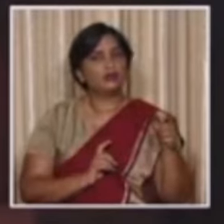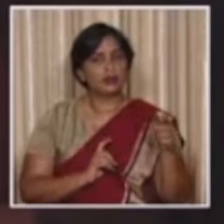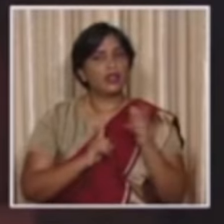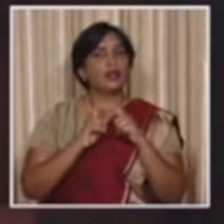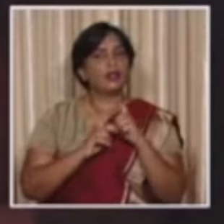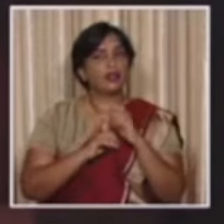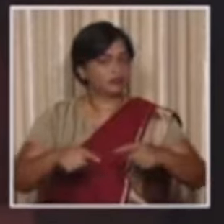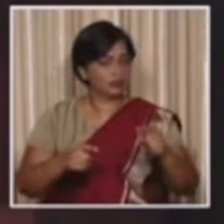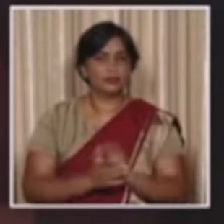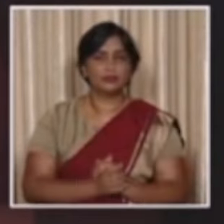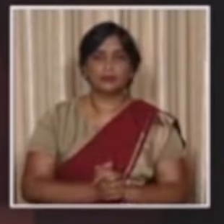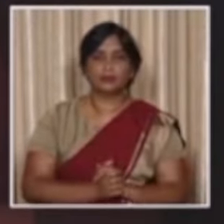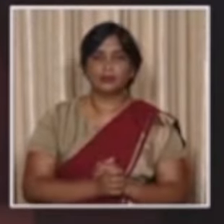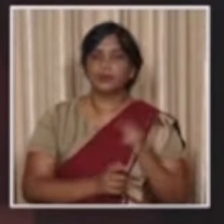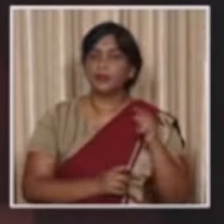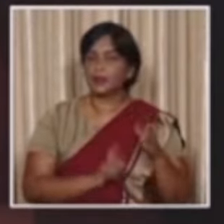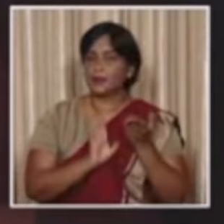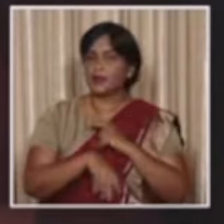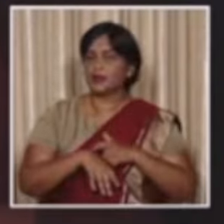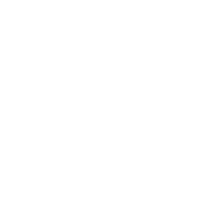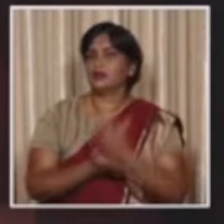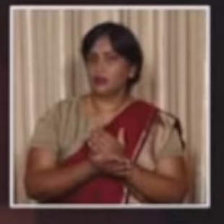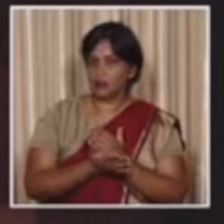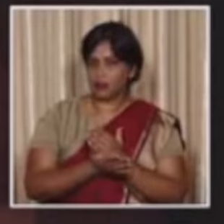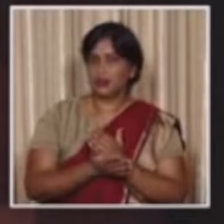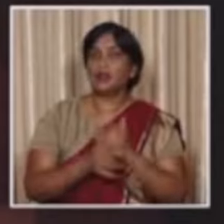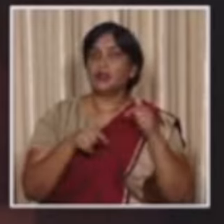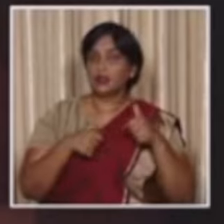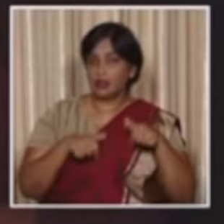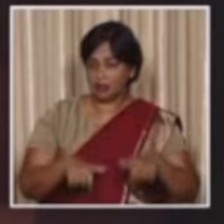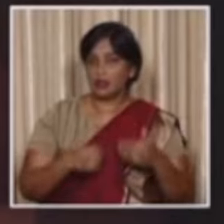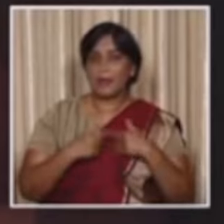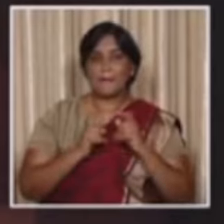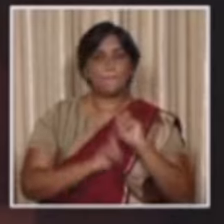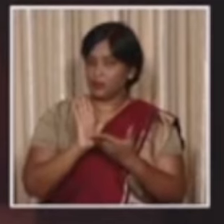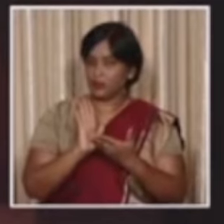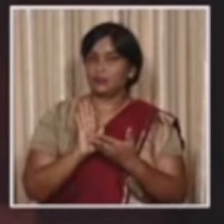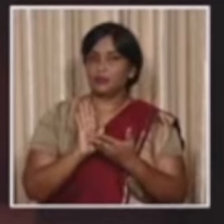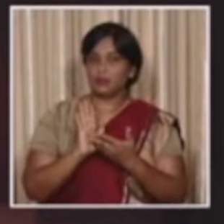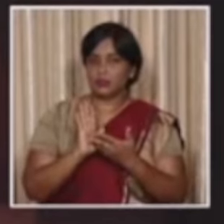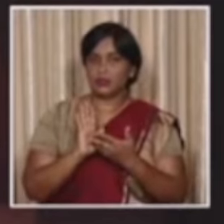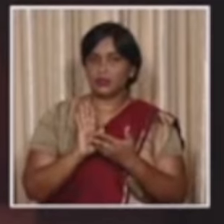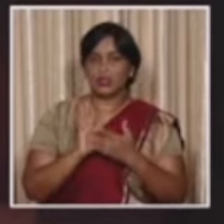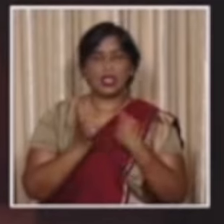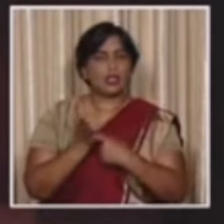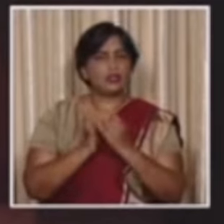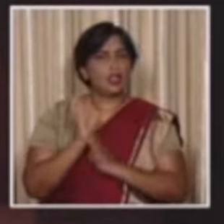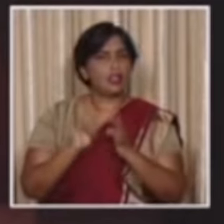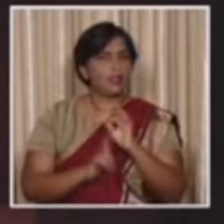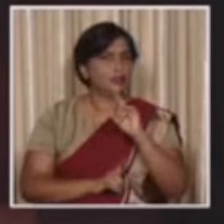අධ්‍යාපන කටයුතු ක්‍රියාත්මක කිරීම. ඒක පහුගිය කාලේ අත්හිටවලා තිබිලා අපි ඒක පාර්ලිමේන්තුවේ මතු කරලා සීමල පිටිය ඇමතිතුමා